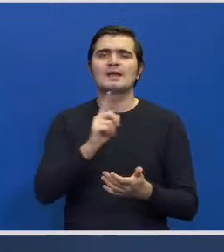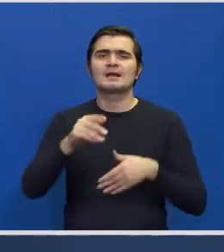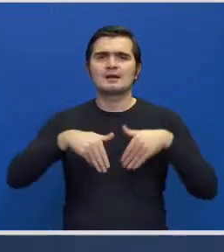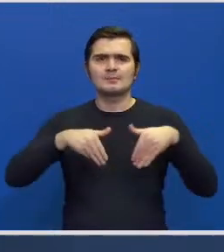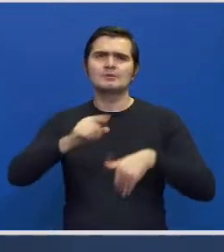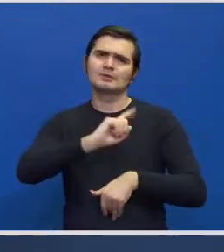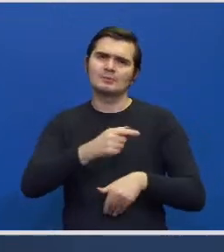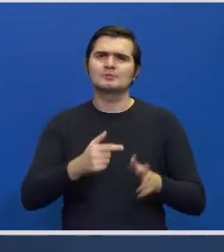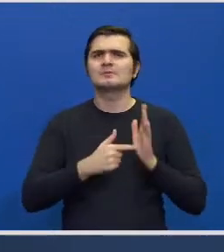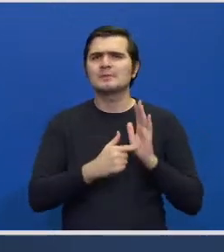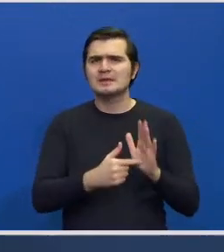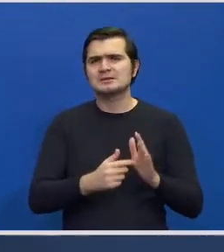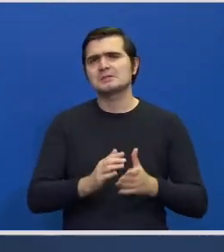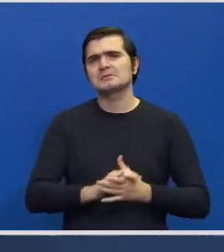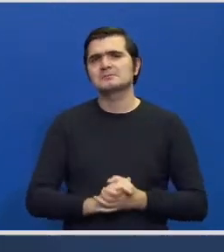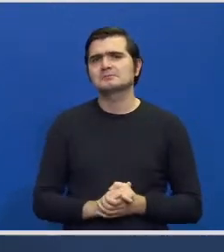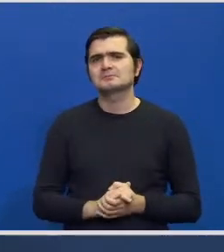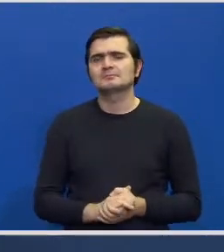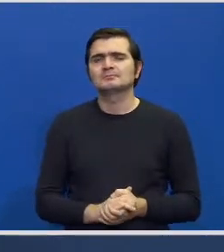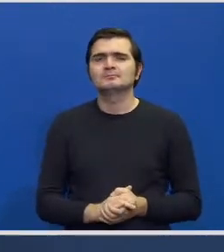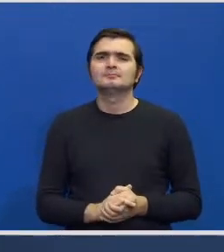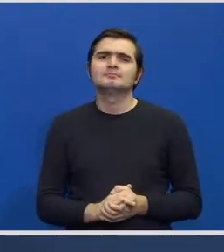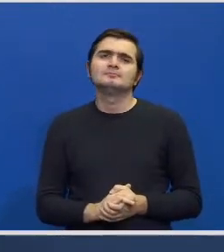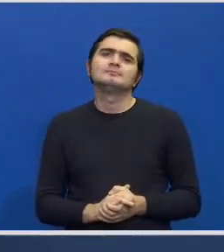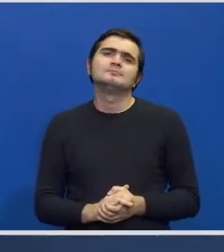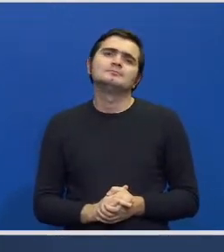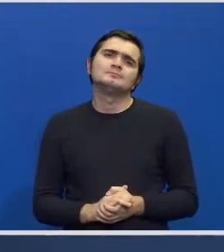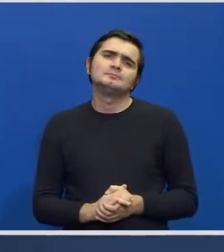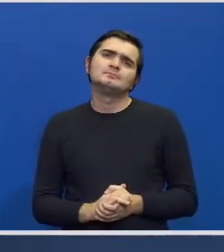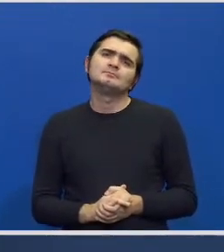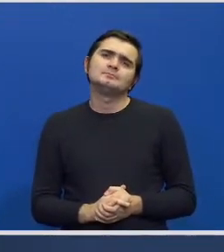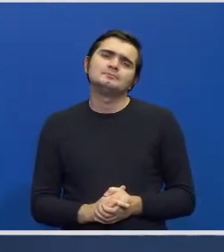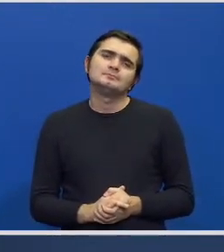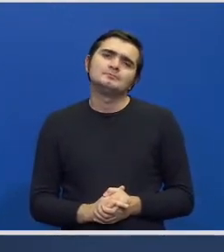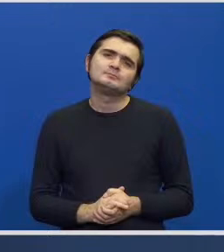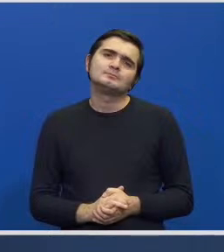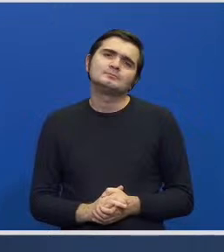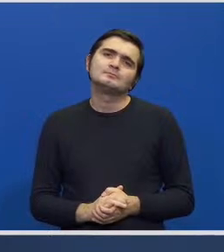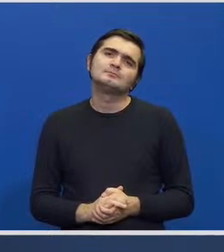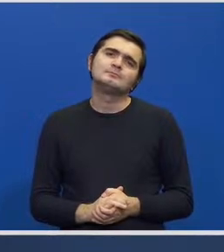Alocările, dacă vreți, și pe ministere vă pot prezenta câteva date.